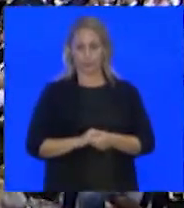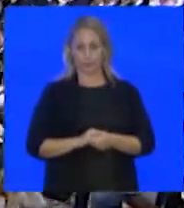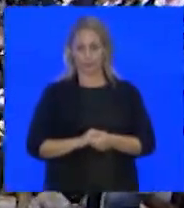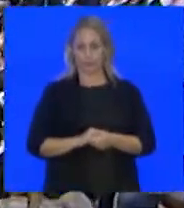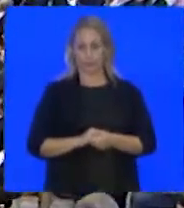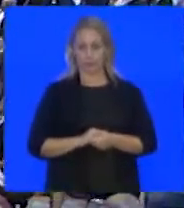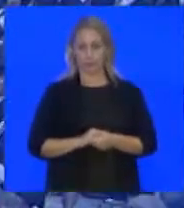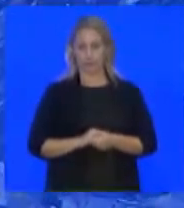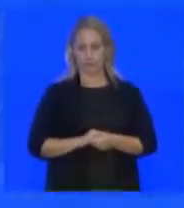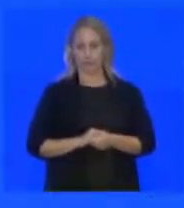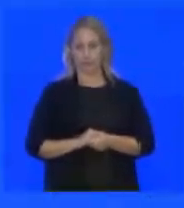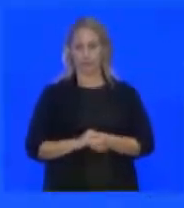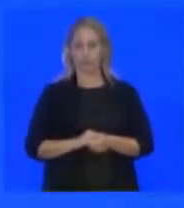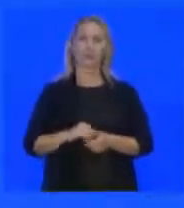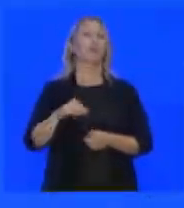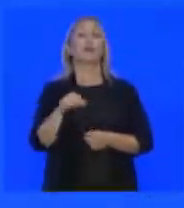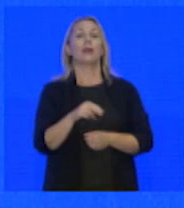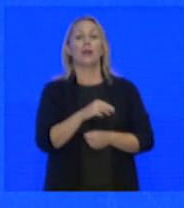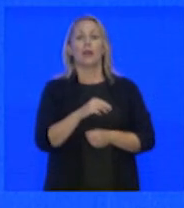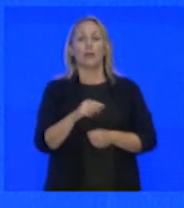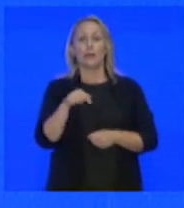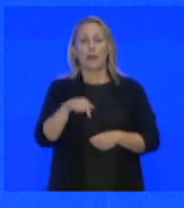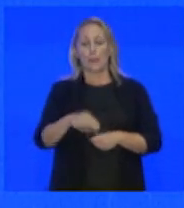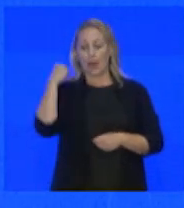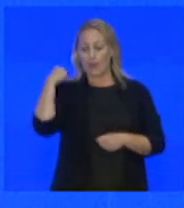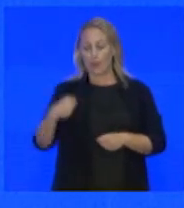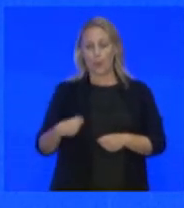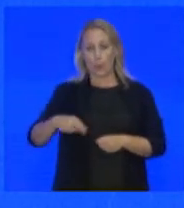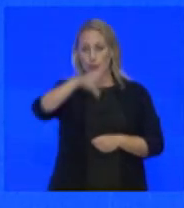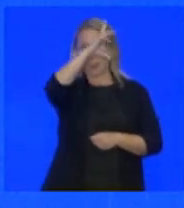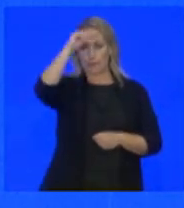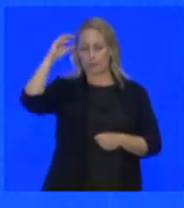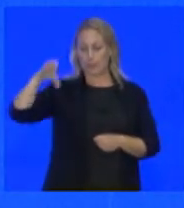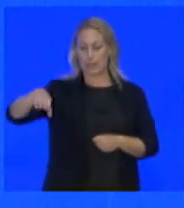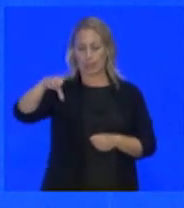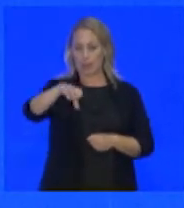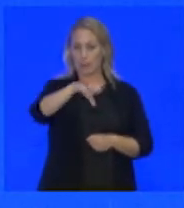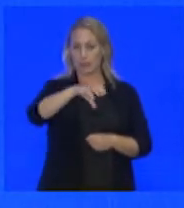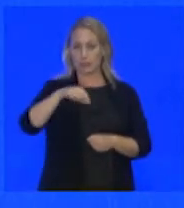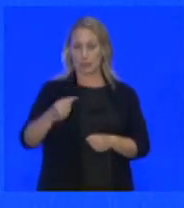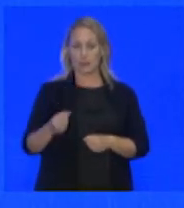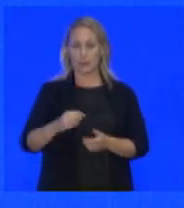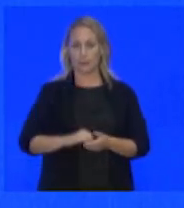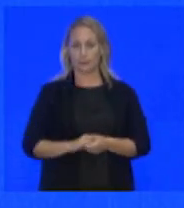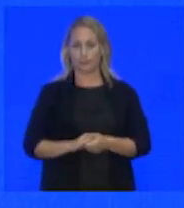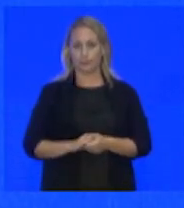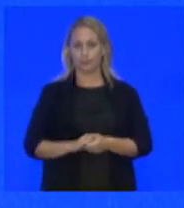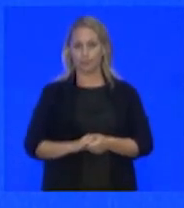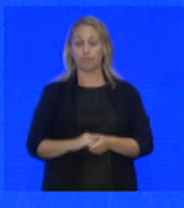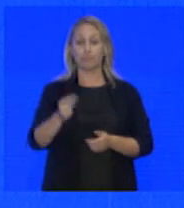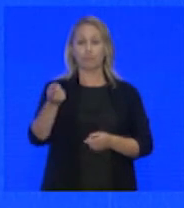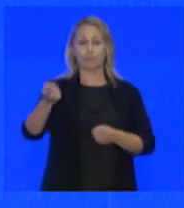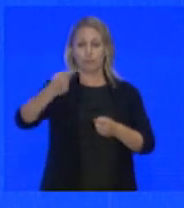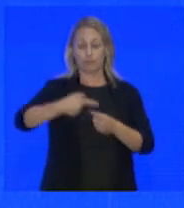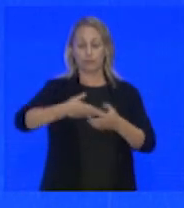Προχωρούμε άμεσα την ίδρυση ξενόγλωσσων τμήματων στα δημόσια πανεπιστήμια και